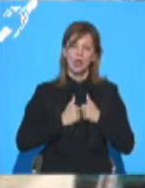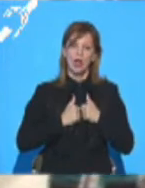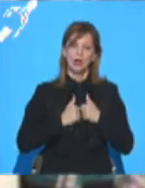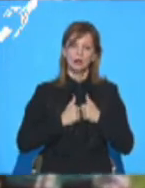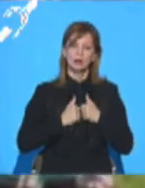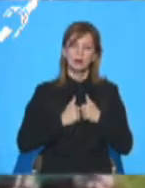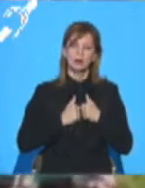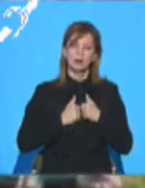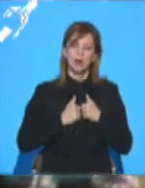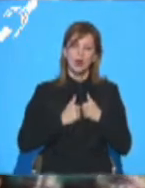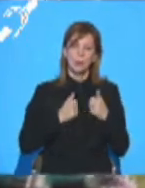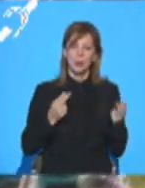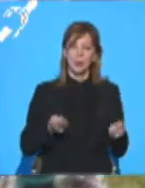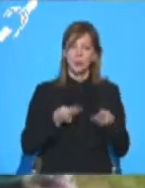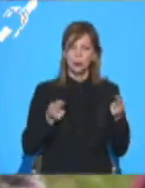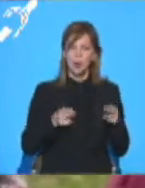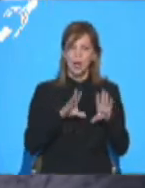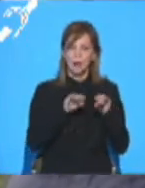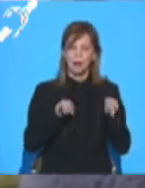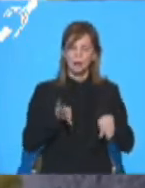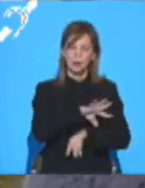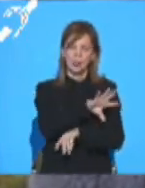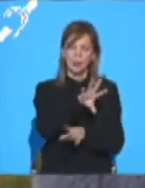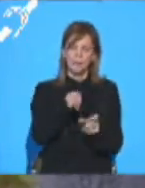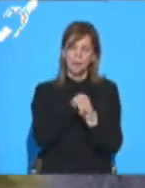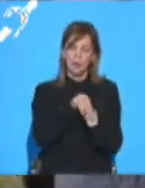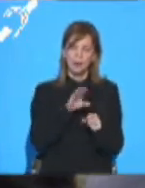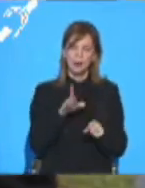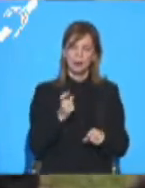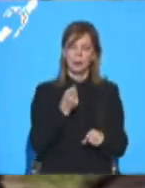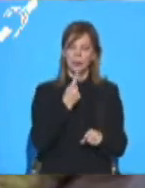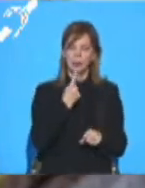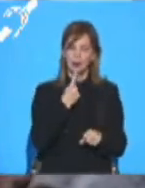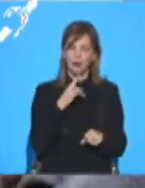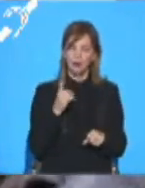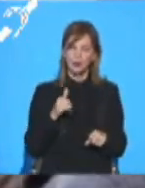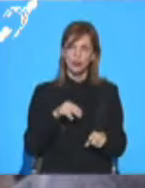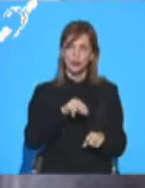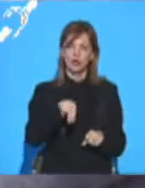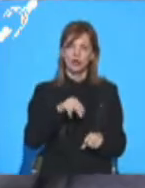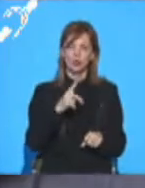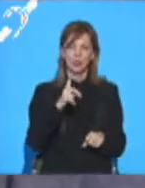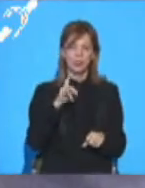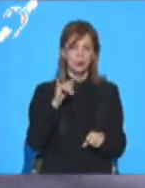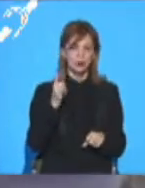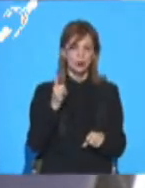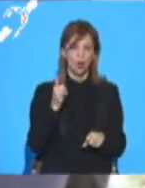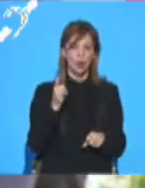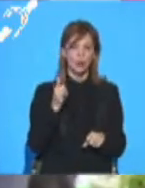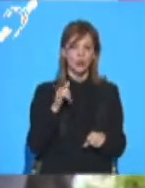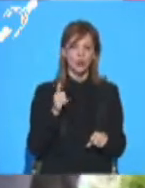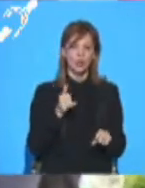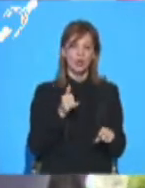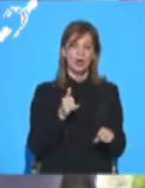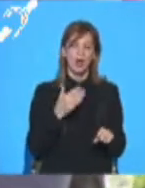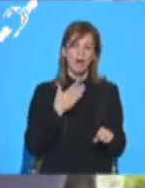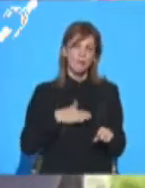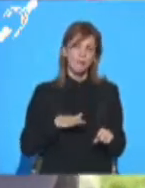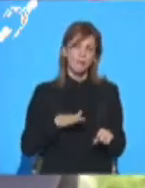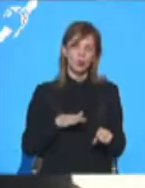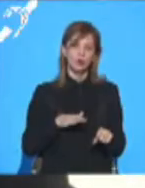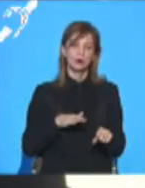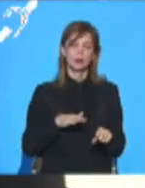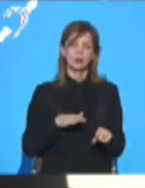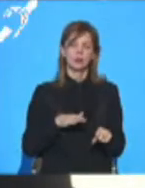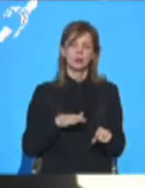Am identificat mai multe familii, atât în municipiul Craiova, cât și în județul Dolj și am încercat, în